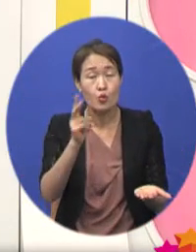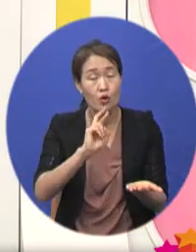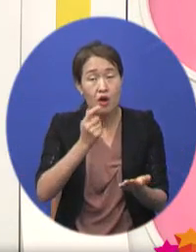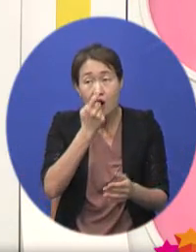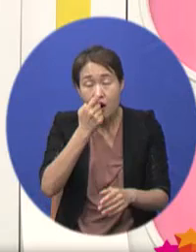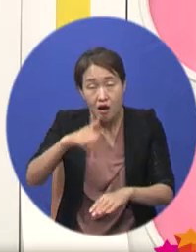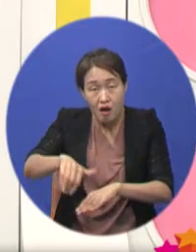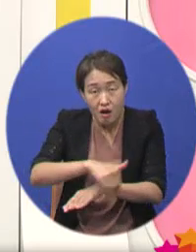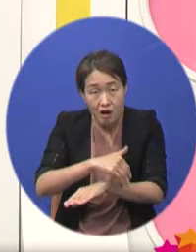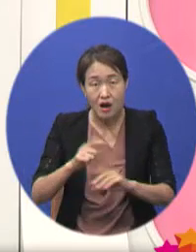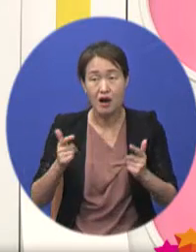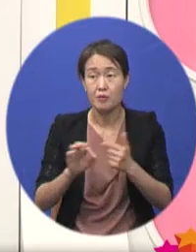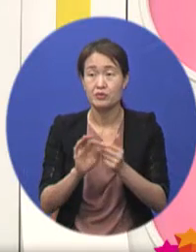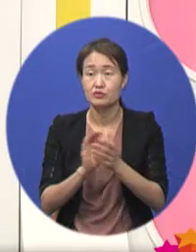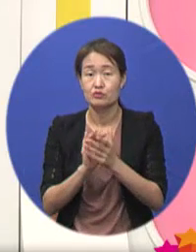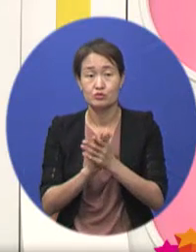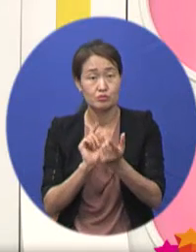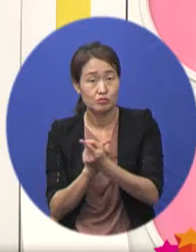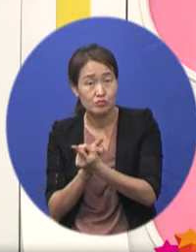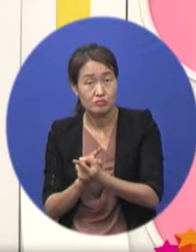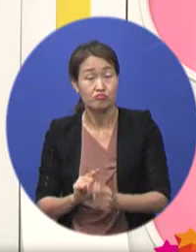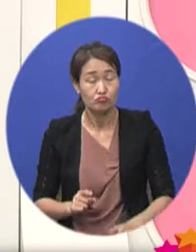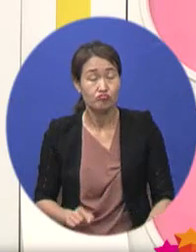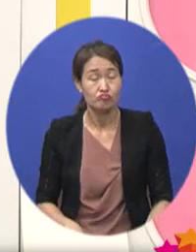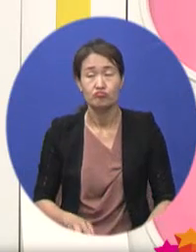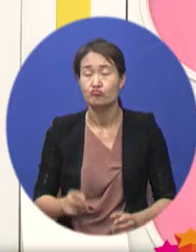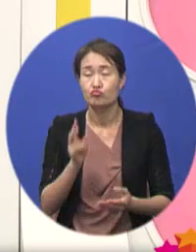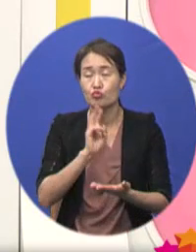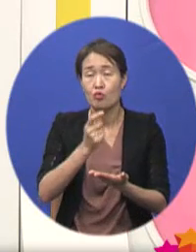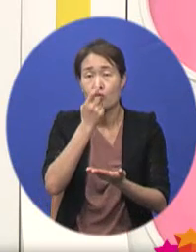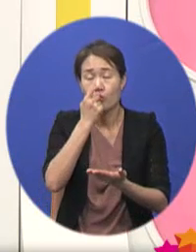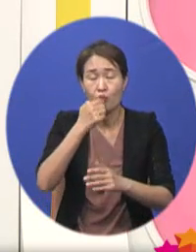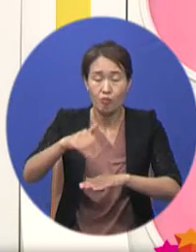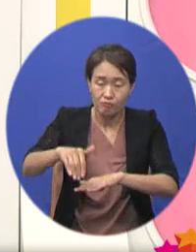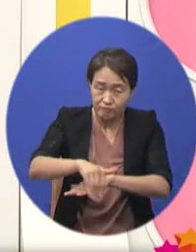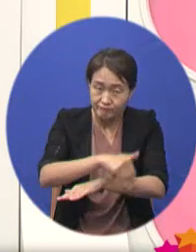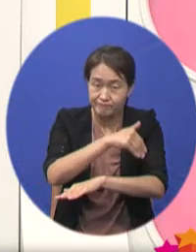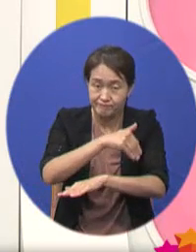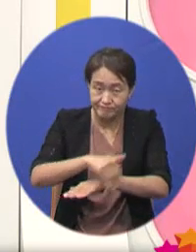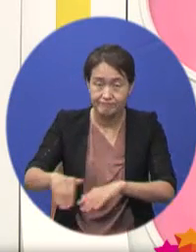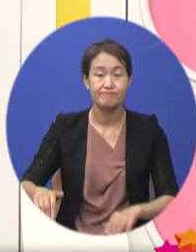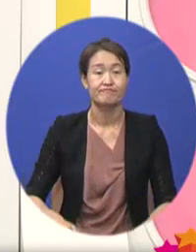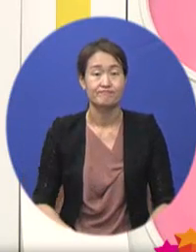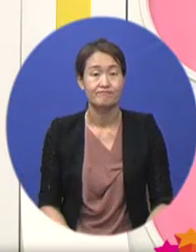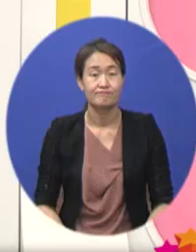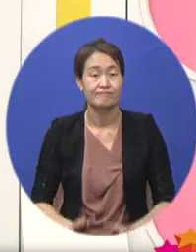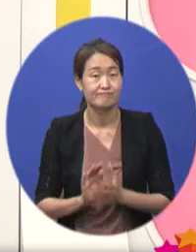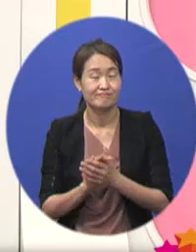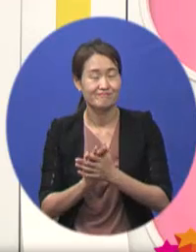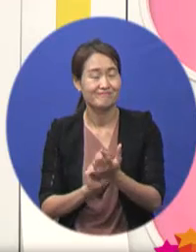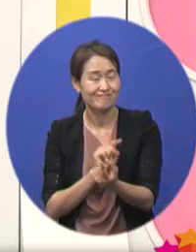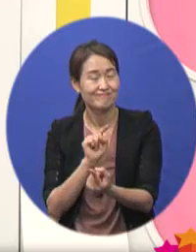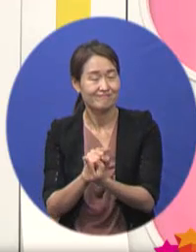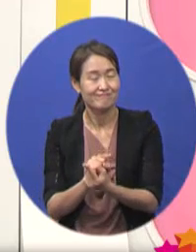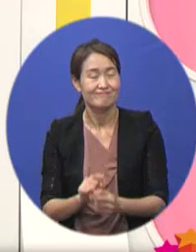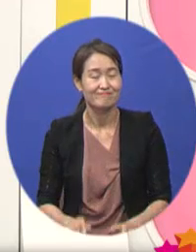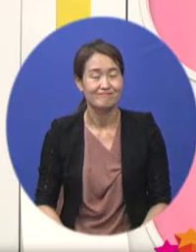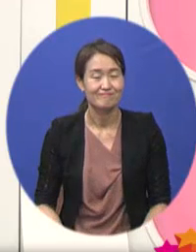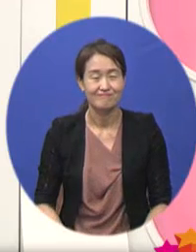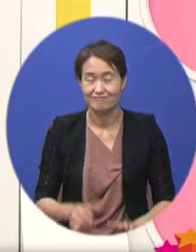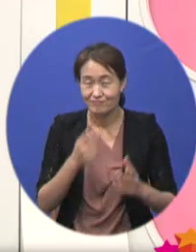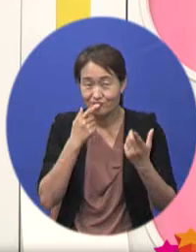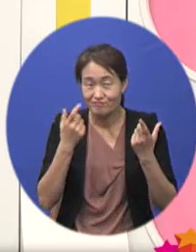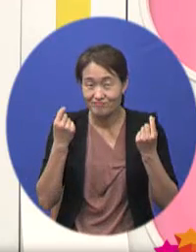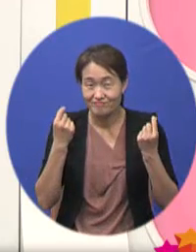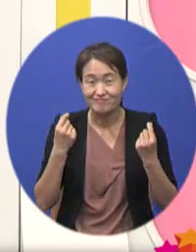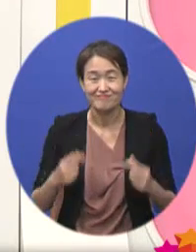노래교실 다니시고 아니면 친구 만나시고 그러신가요? 예, 노래교실 다니 조금 다니고 예. 네. 친구도 만나고 뭐 그런. 예.